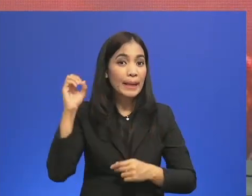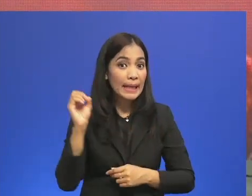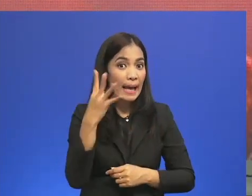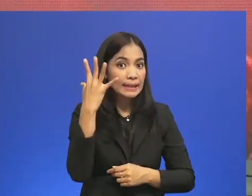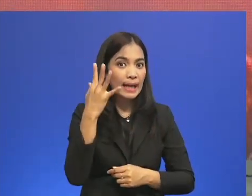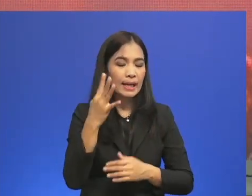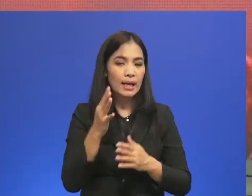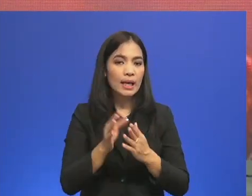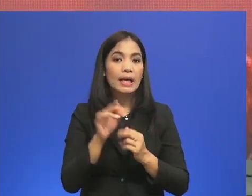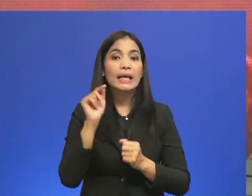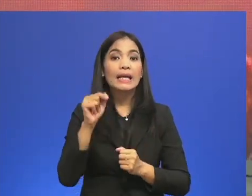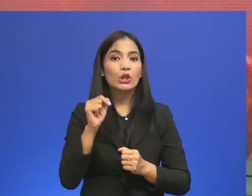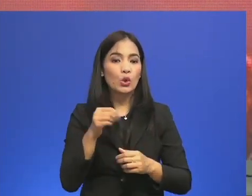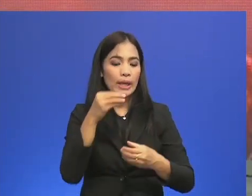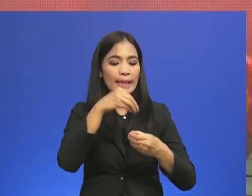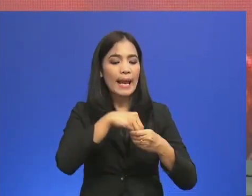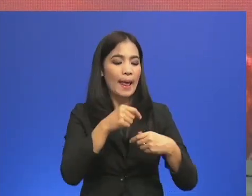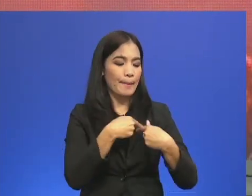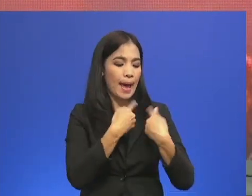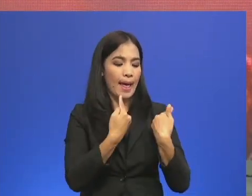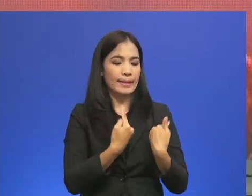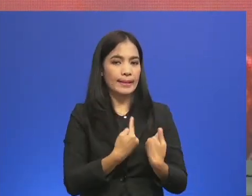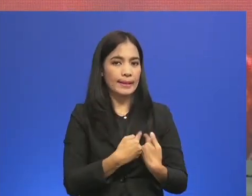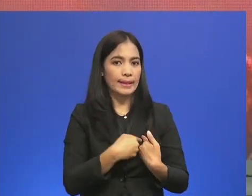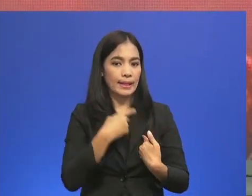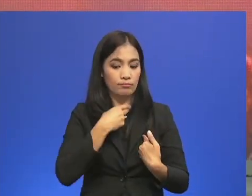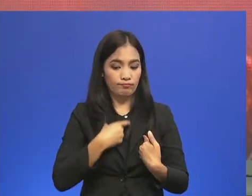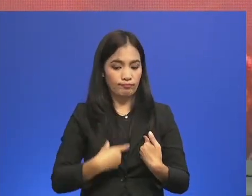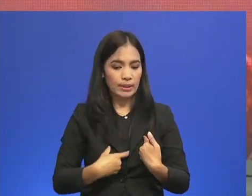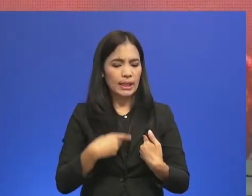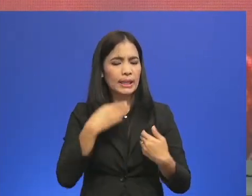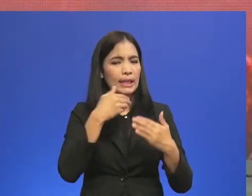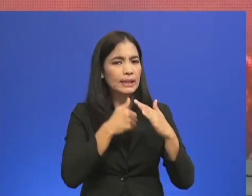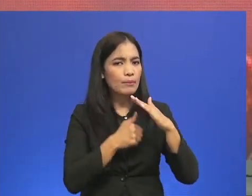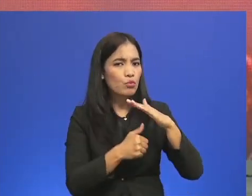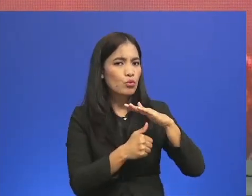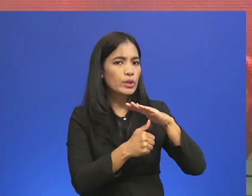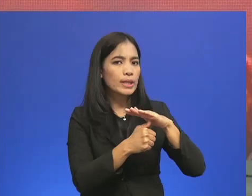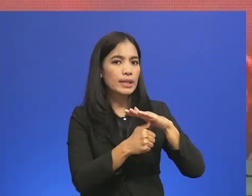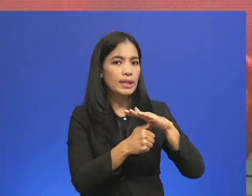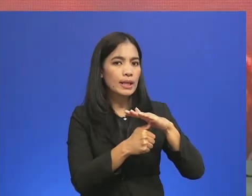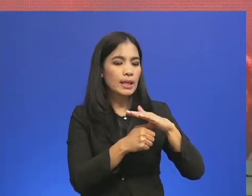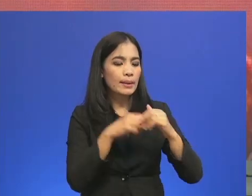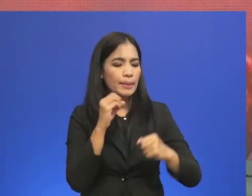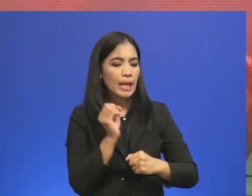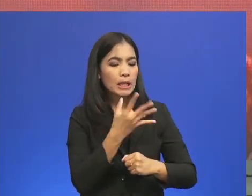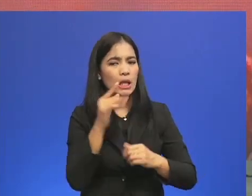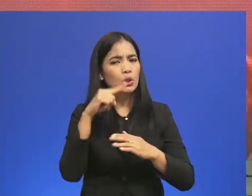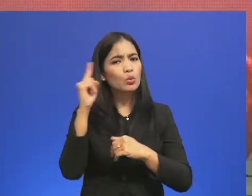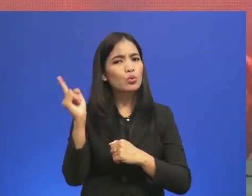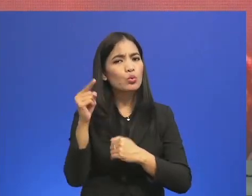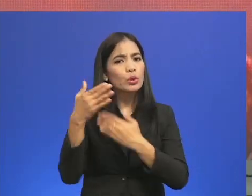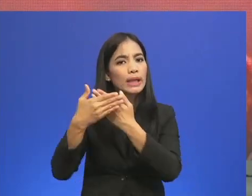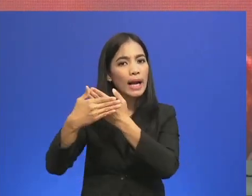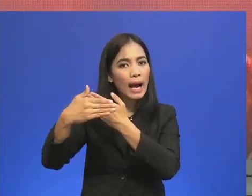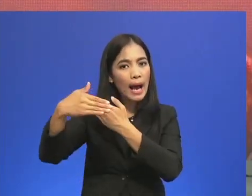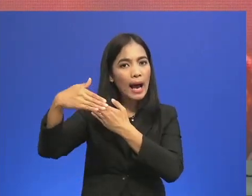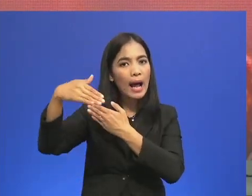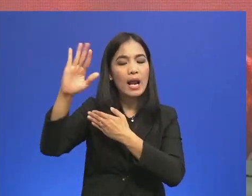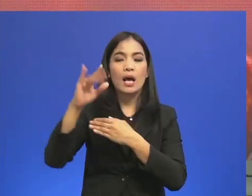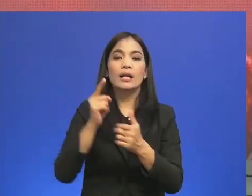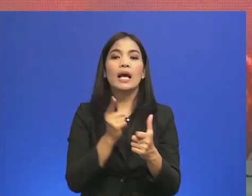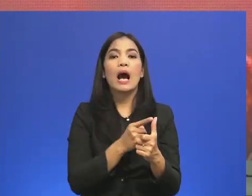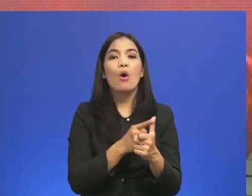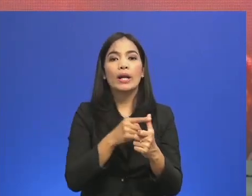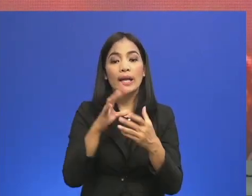ialah manusia batiniah yang tersembunyi dengan perhiasan yang tidak binasa, yang berasal